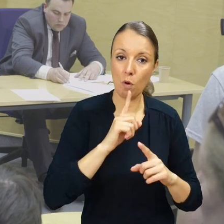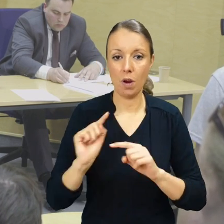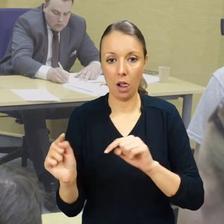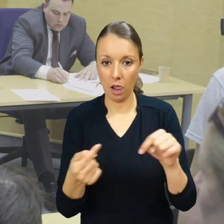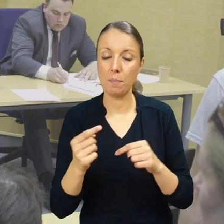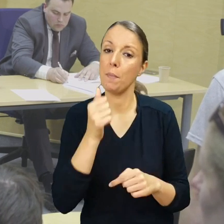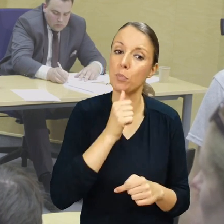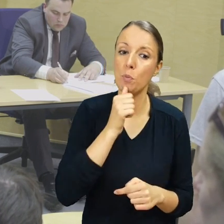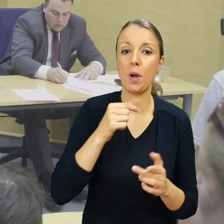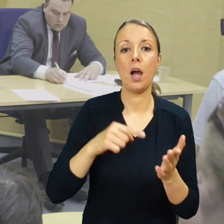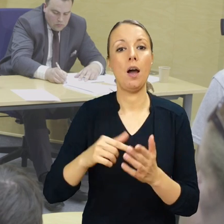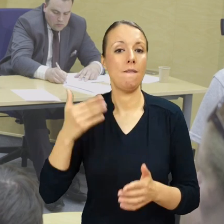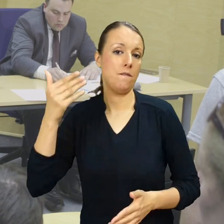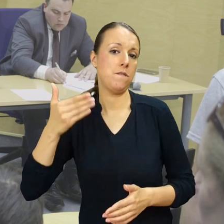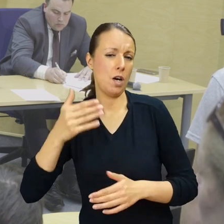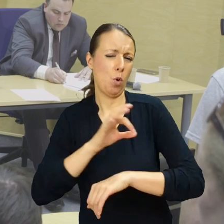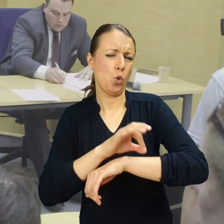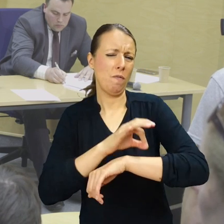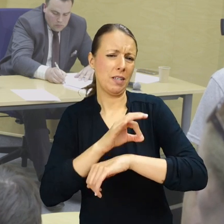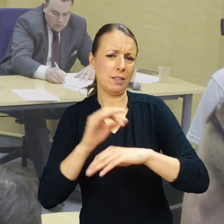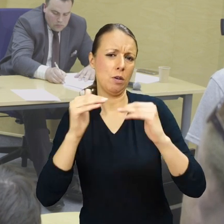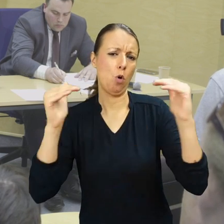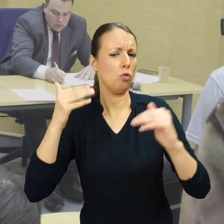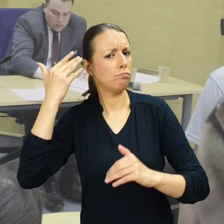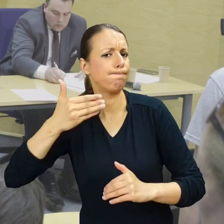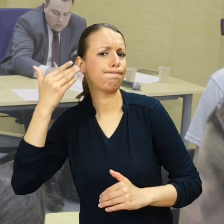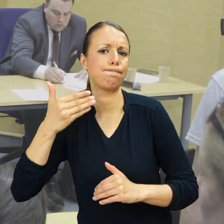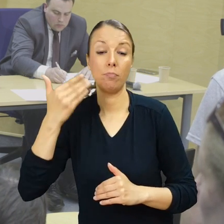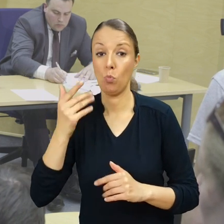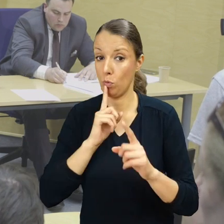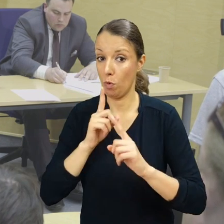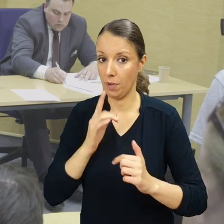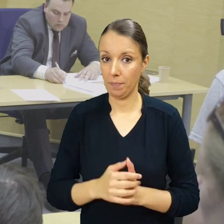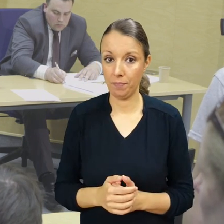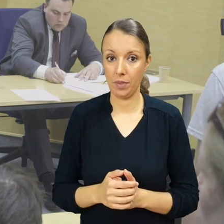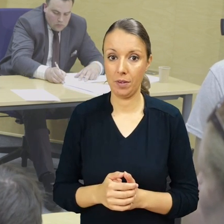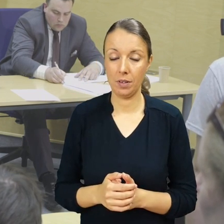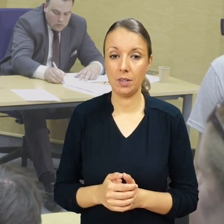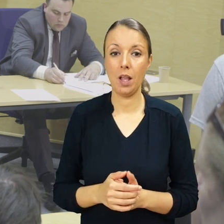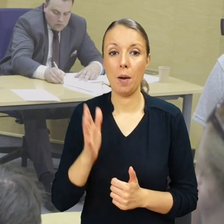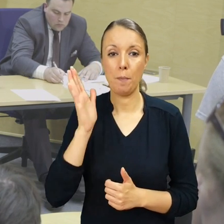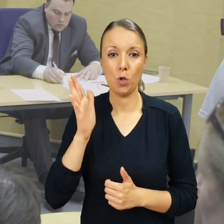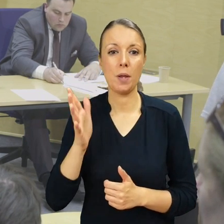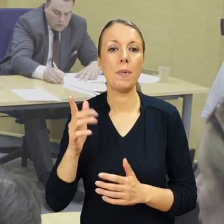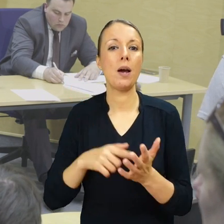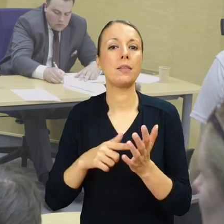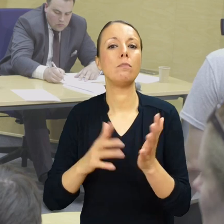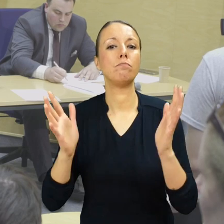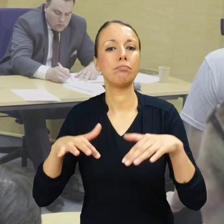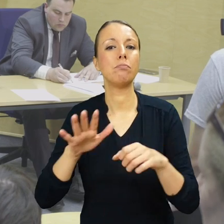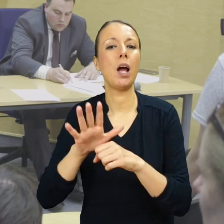akademickie diagnozy. Krach piętnastki, czyli gra uczciwa z obywatelem, dostaniesz